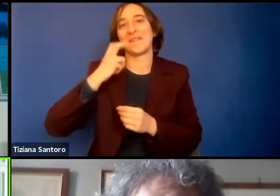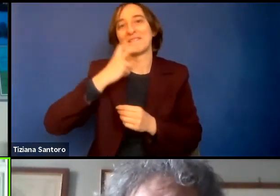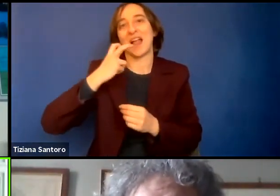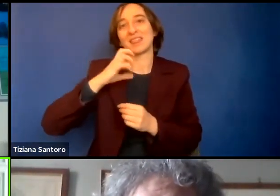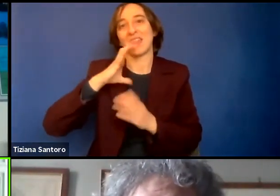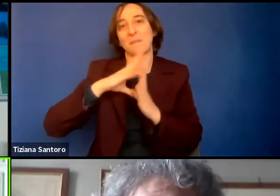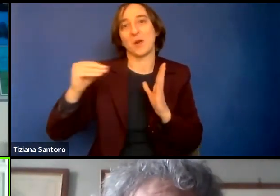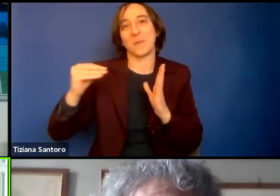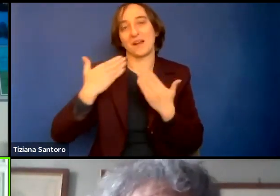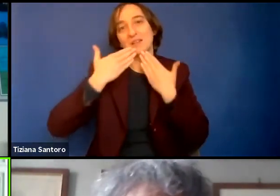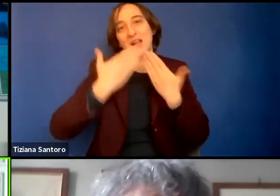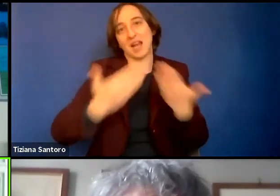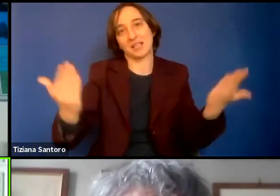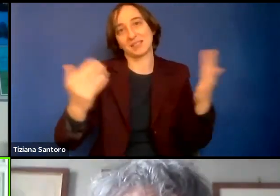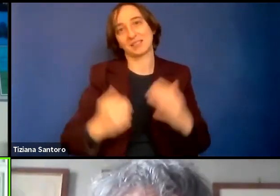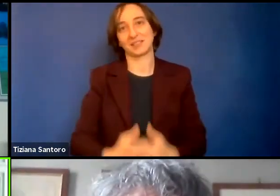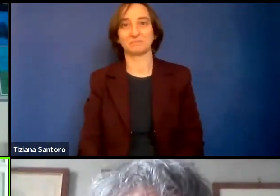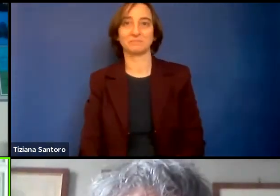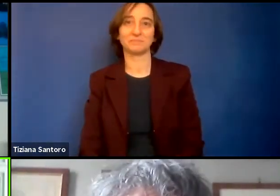Romagna.